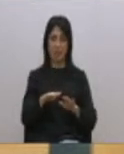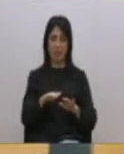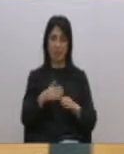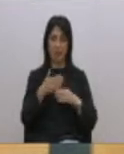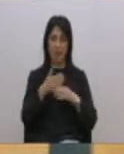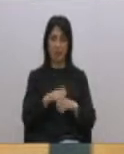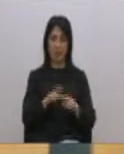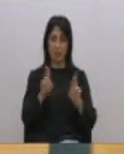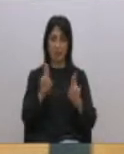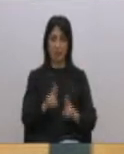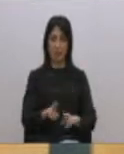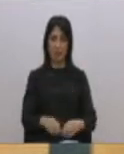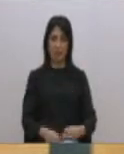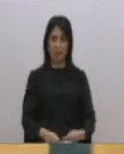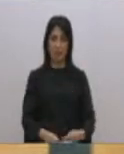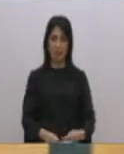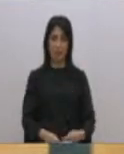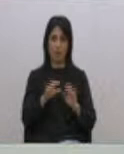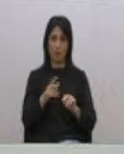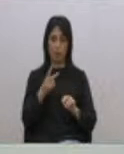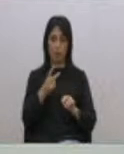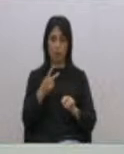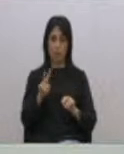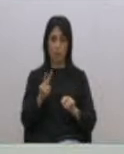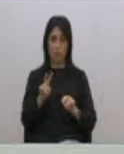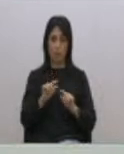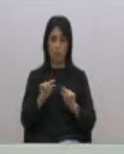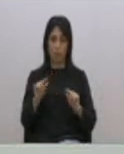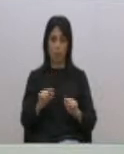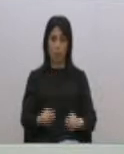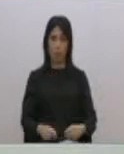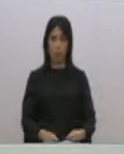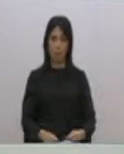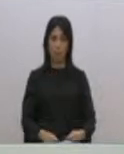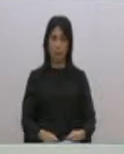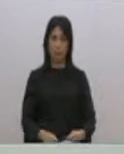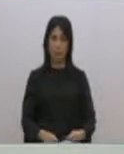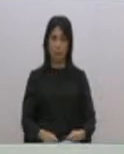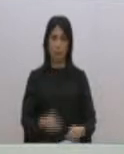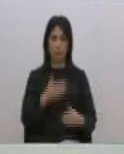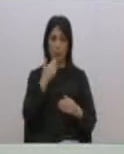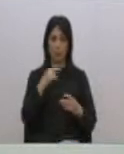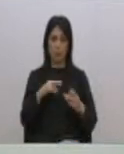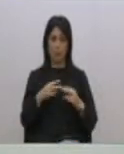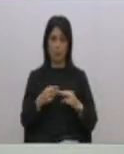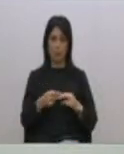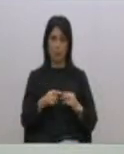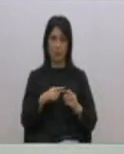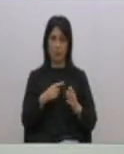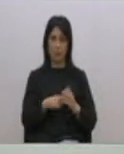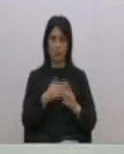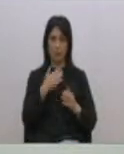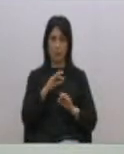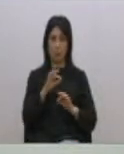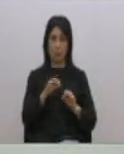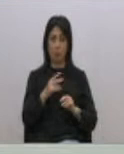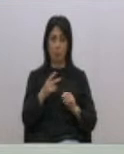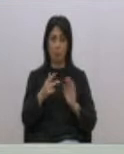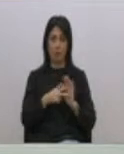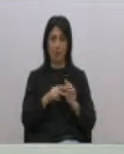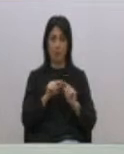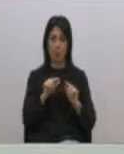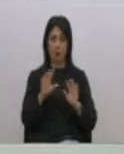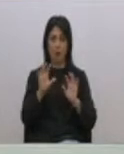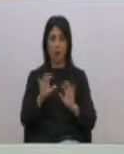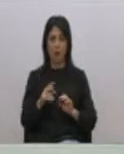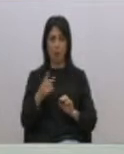განაწილების წესს. ბატონო, პროექტის მომხლე. არ არის სულელება? კითხები არ არის, პროექტის მეორე მომხლე,